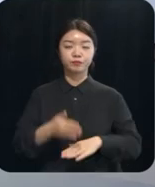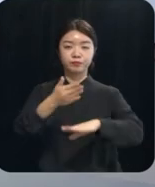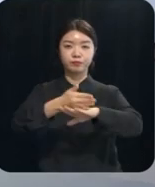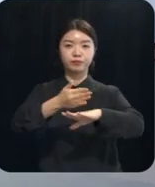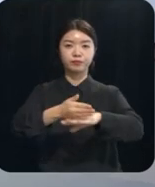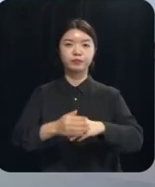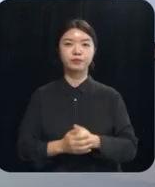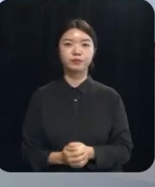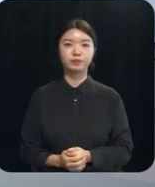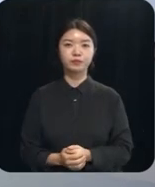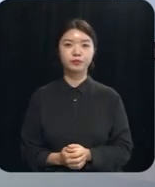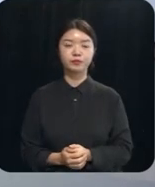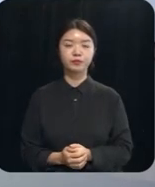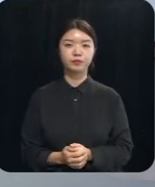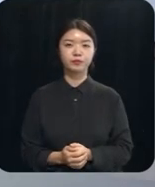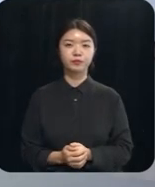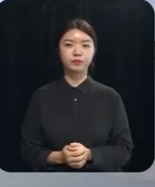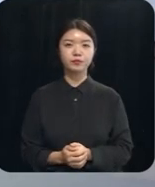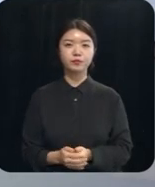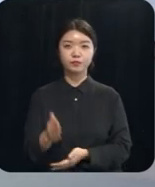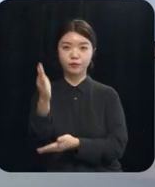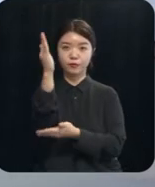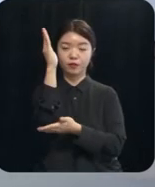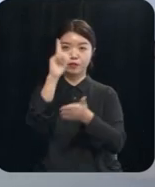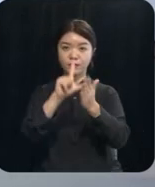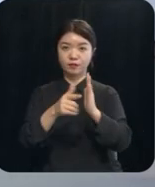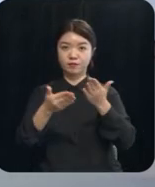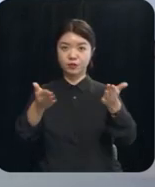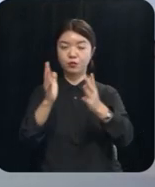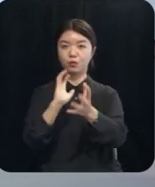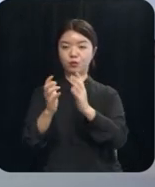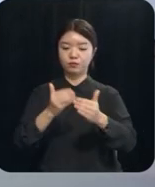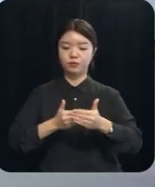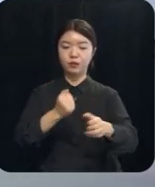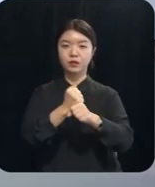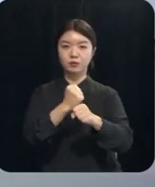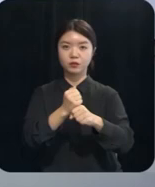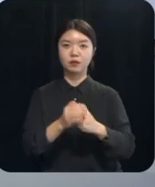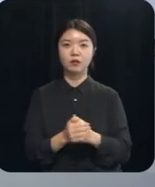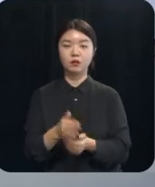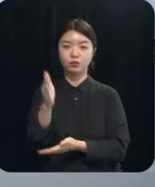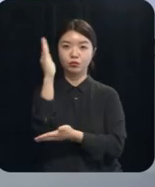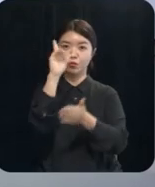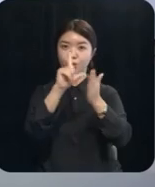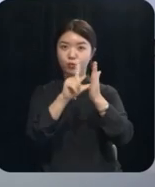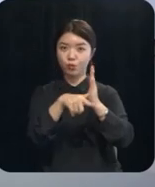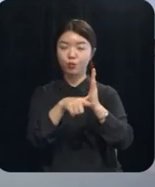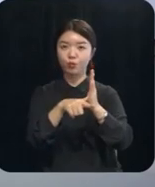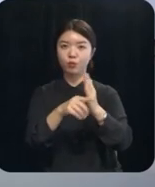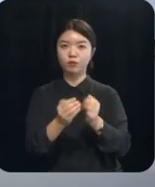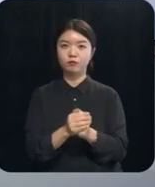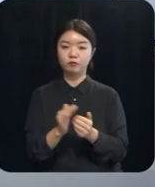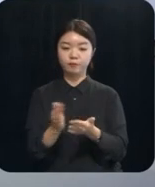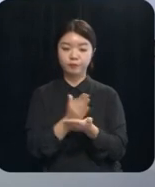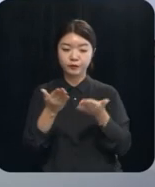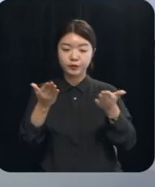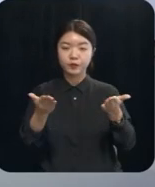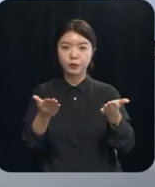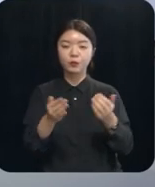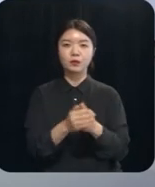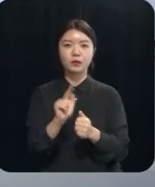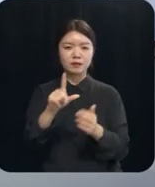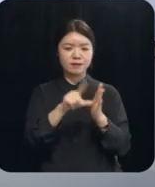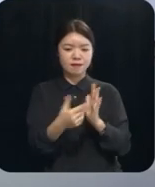감사합니다. 주도권 토론을 진행해 보도록 하겠습니다. 말 그대로요, 주도권을 갖고 있는 후보가